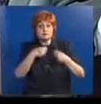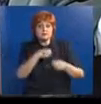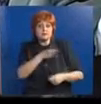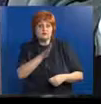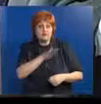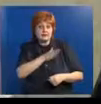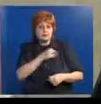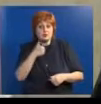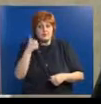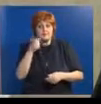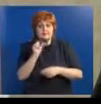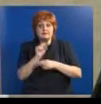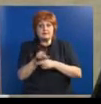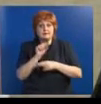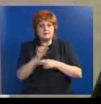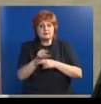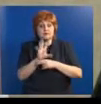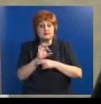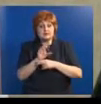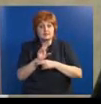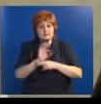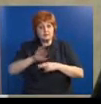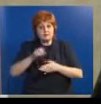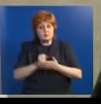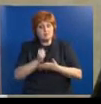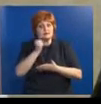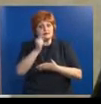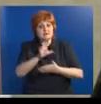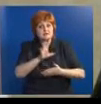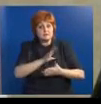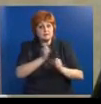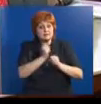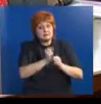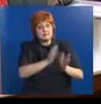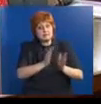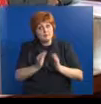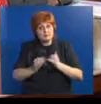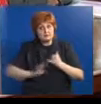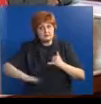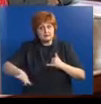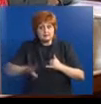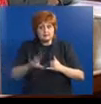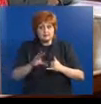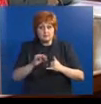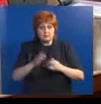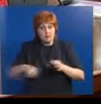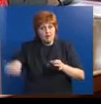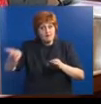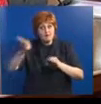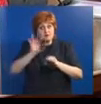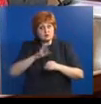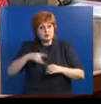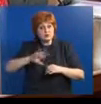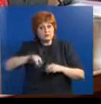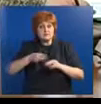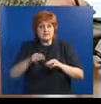В числе первых поручений главы края Владимира Владимирова после назначения как раз и было навести порядок с землей в первую очередь в восточных районах. После